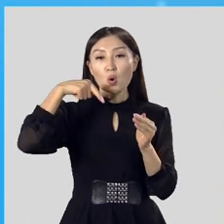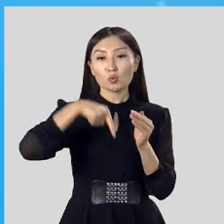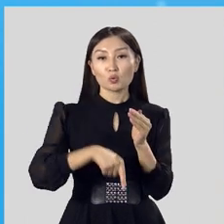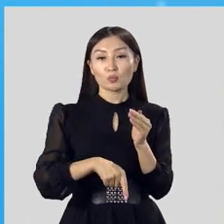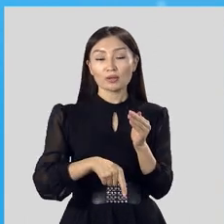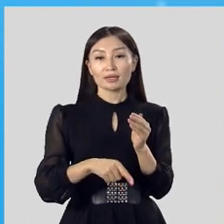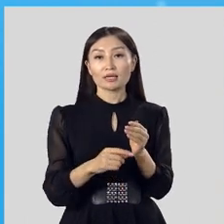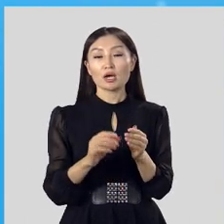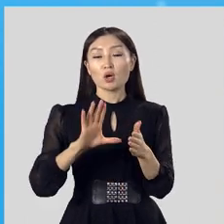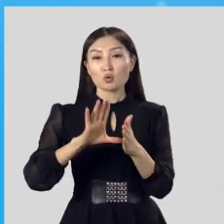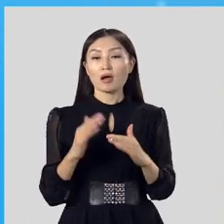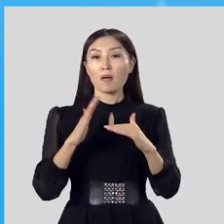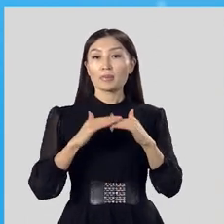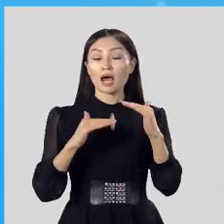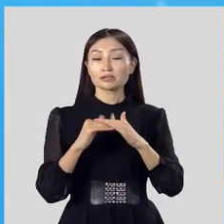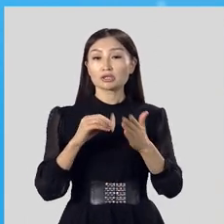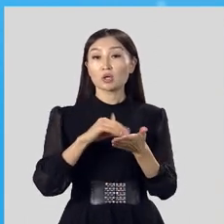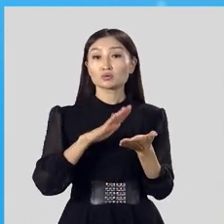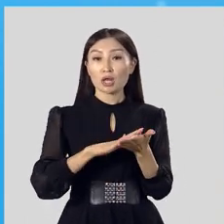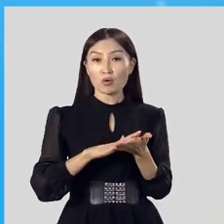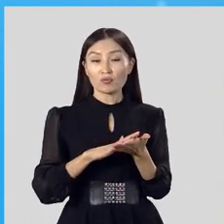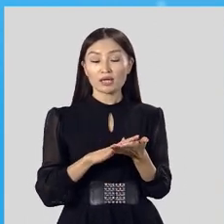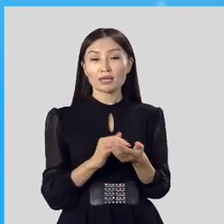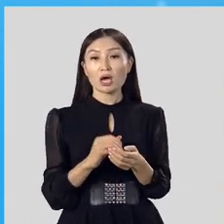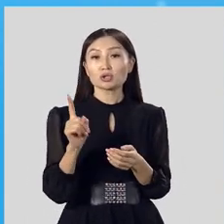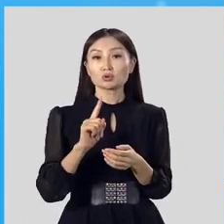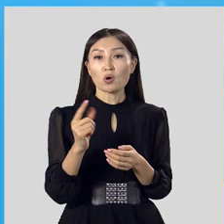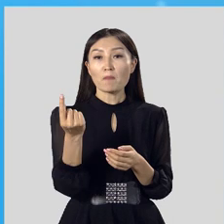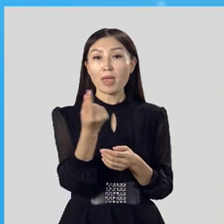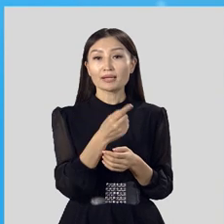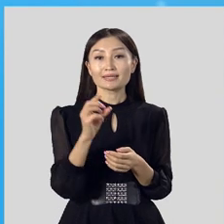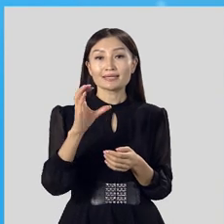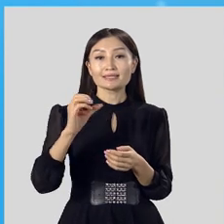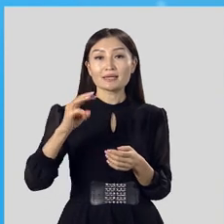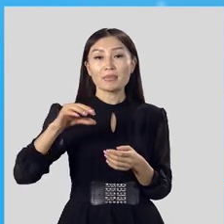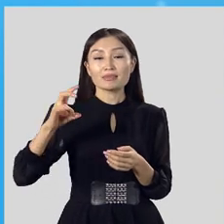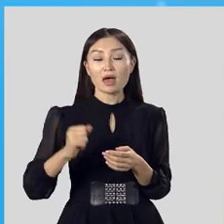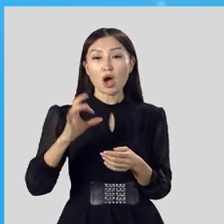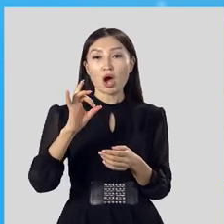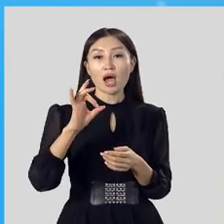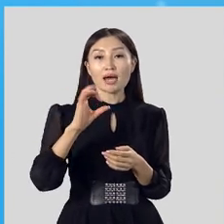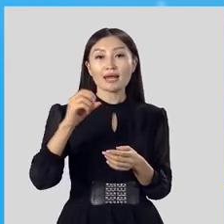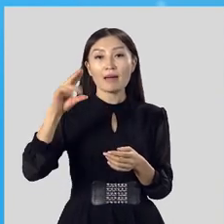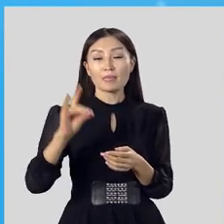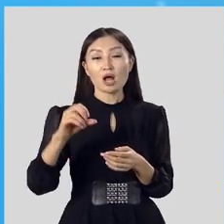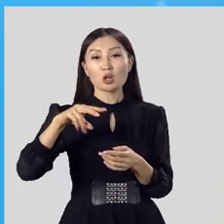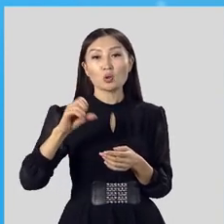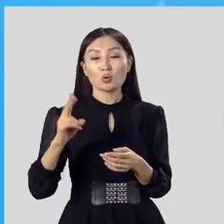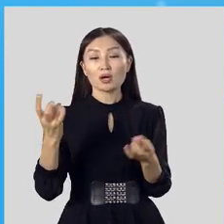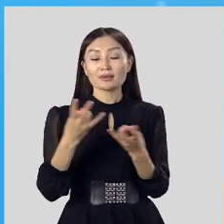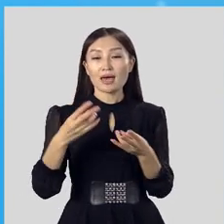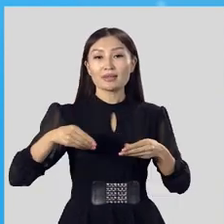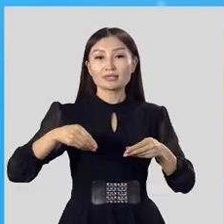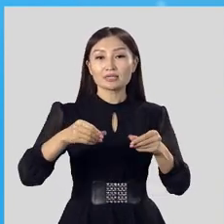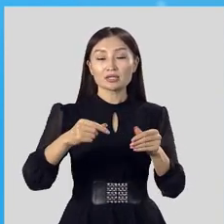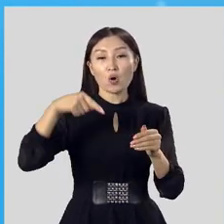в течение долгого времени. Практикой установлено, что мелкие семена репы, лука надо сеять на